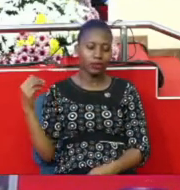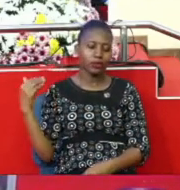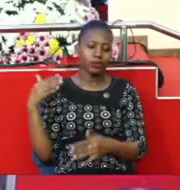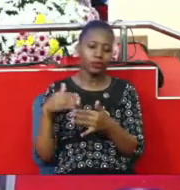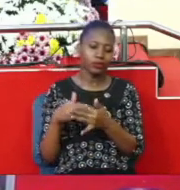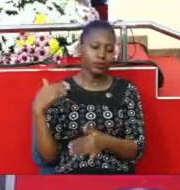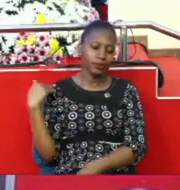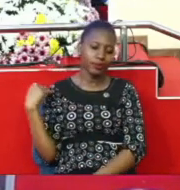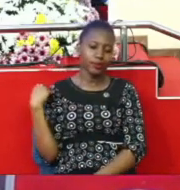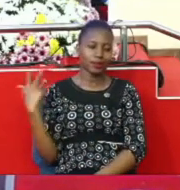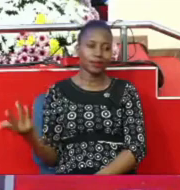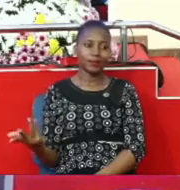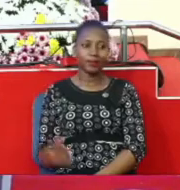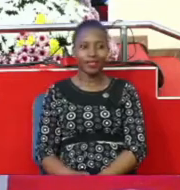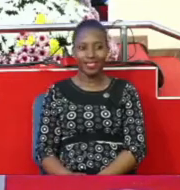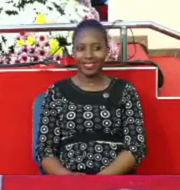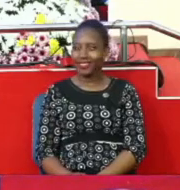Huyo mhubiri akatukumbusha.